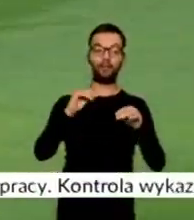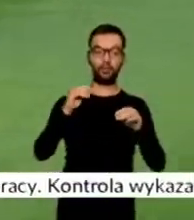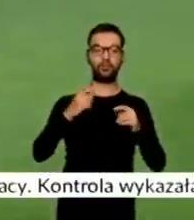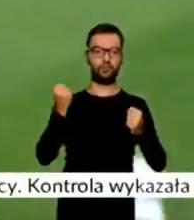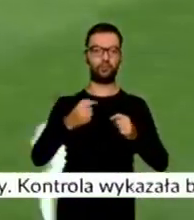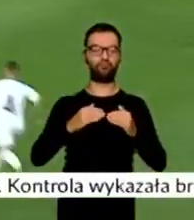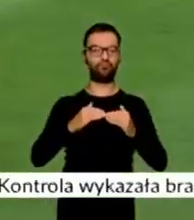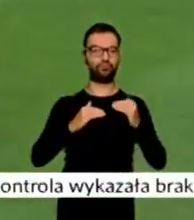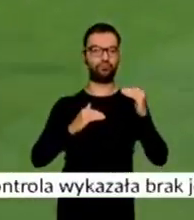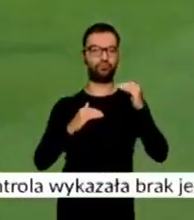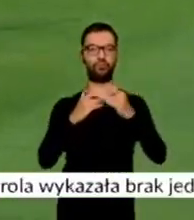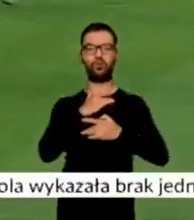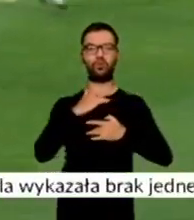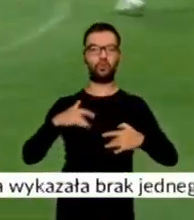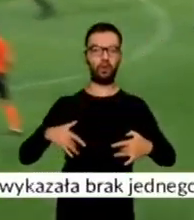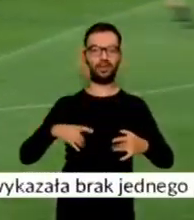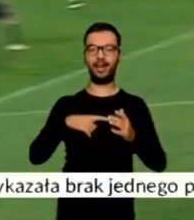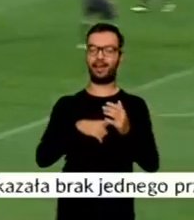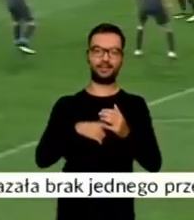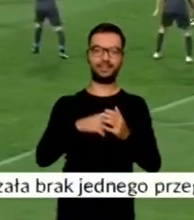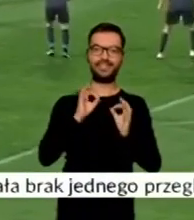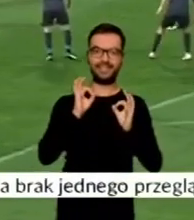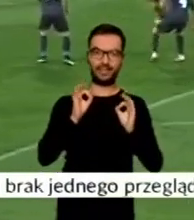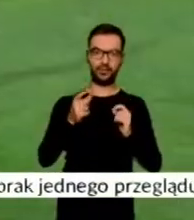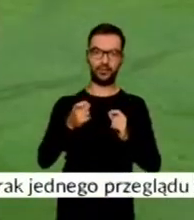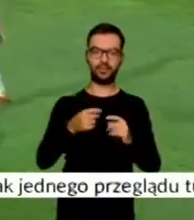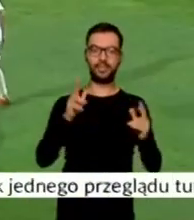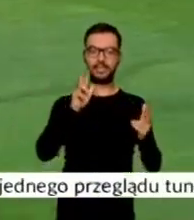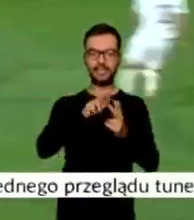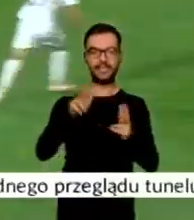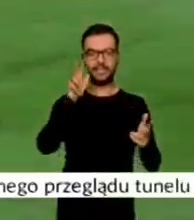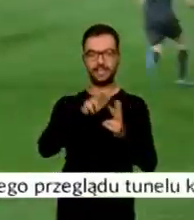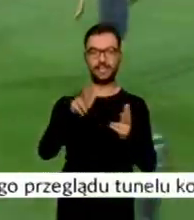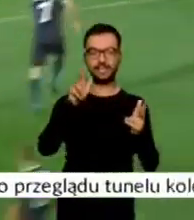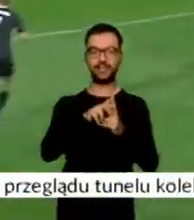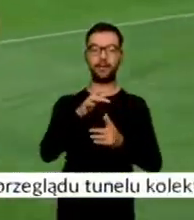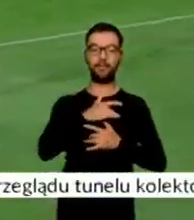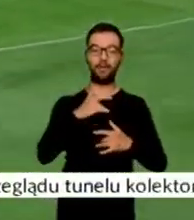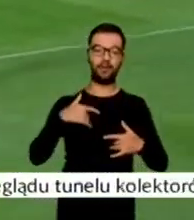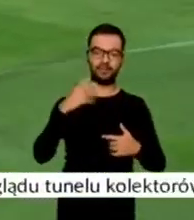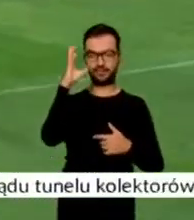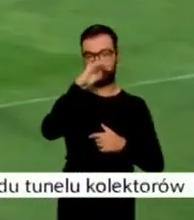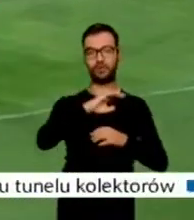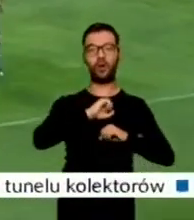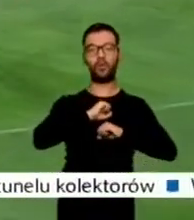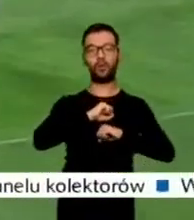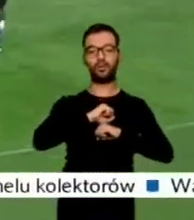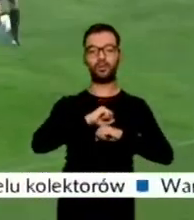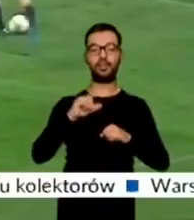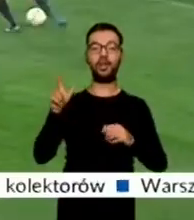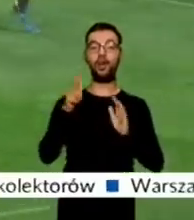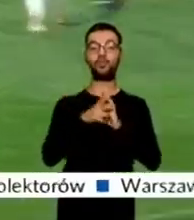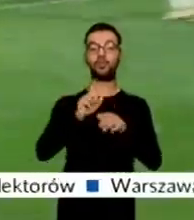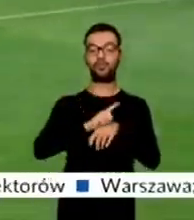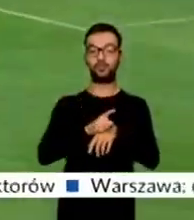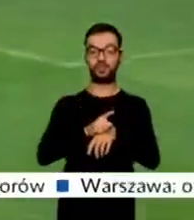wyraźna przewaga gospodarzy, ale nie przekładało się to na bramki. Atakując, poloniści zapomnieli o obronie. Pierwsza akcja gości w 18